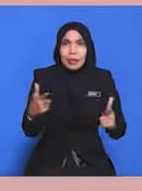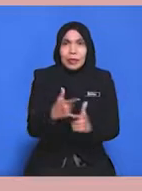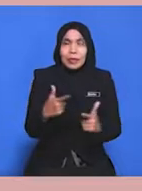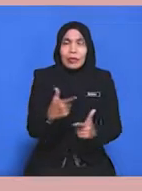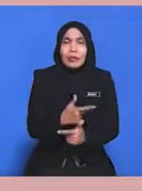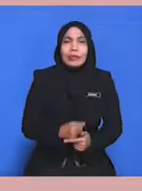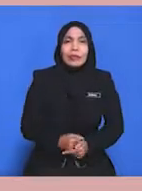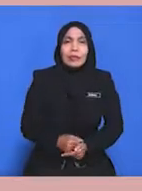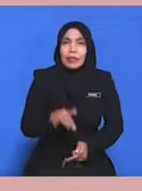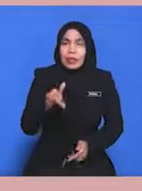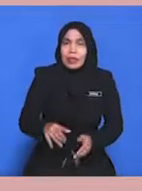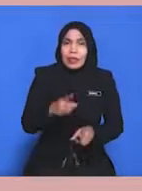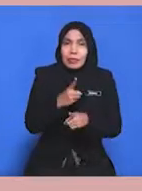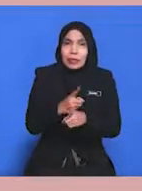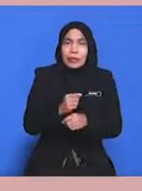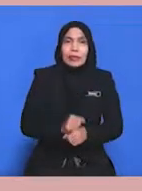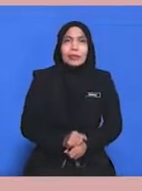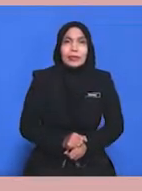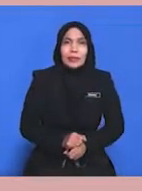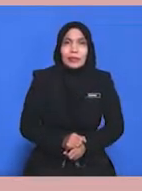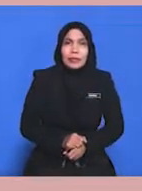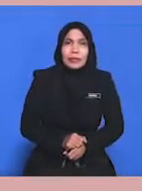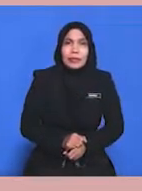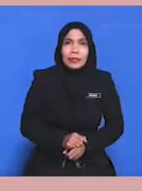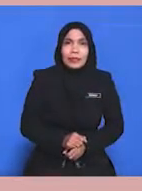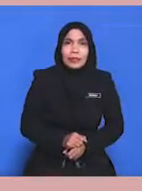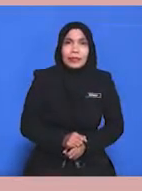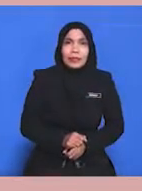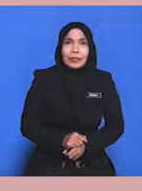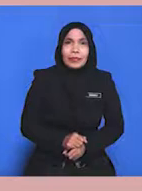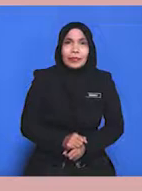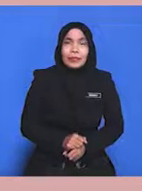ditentukan dan akhir sekali penentuan jenis pertandingan.